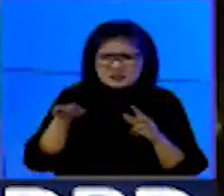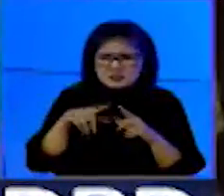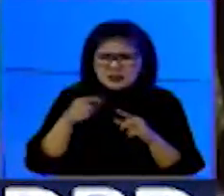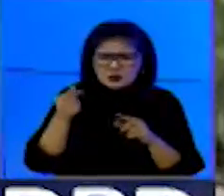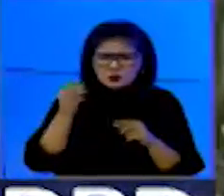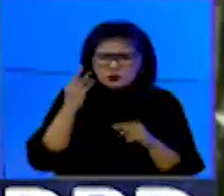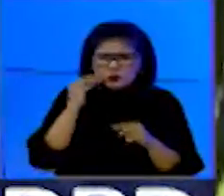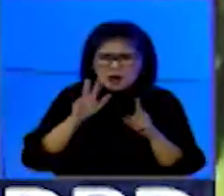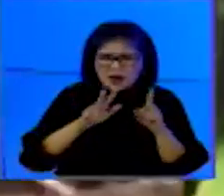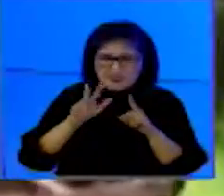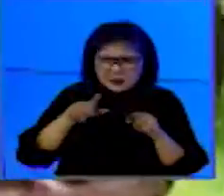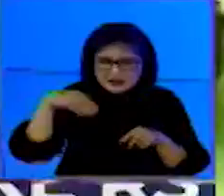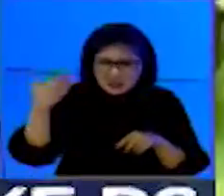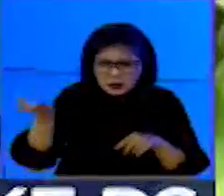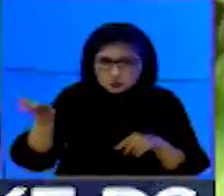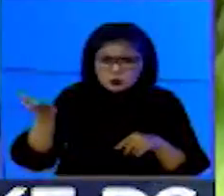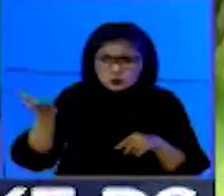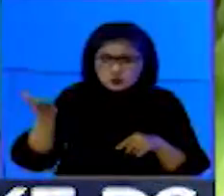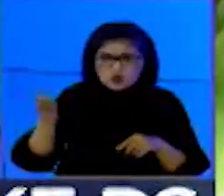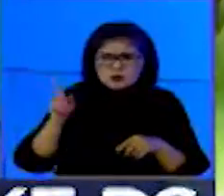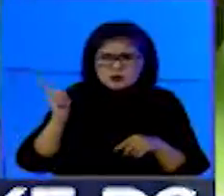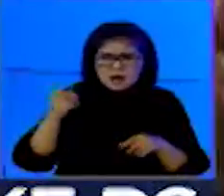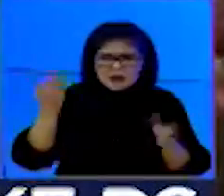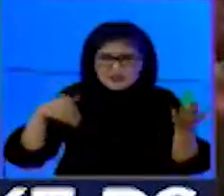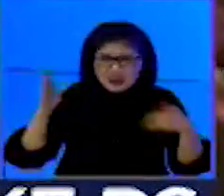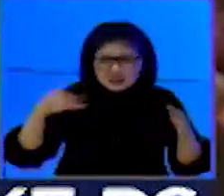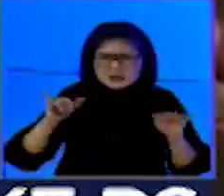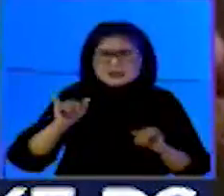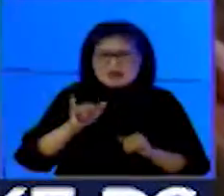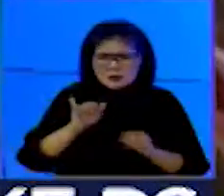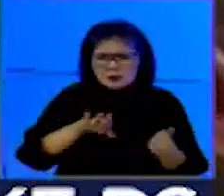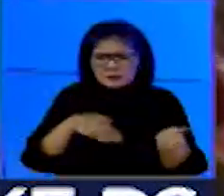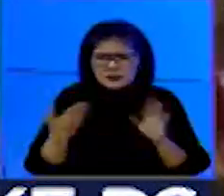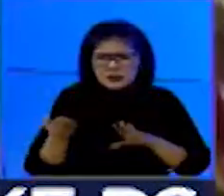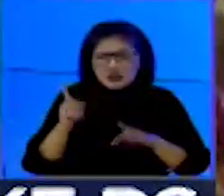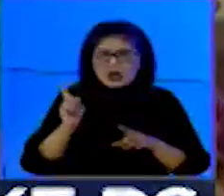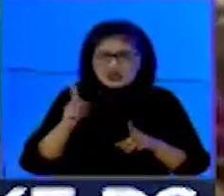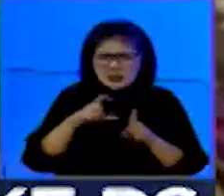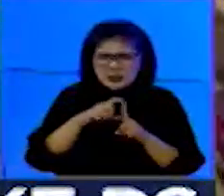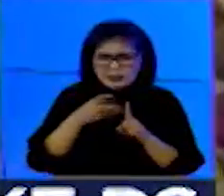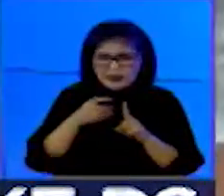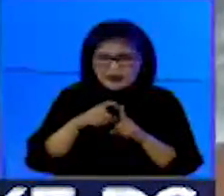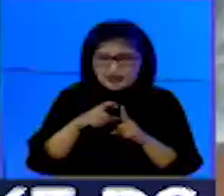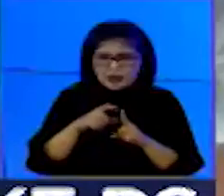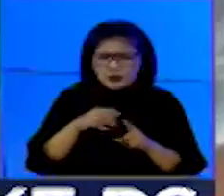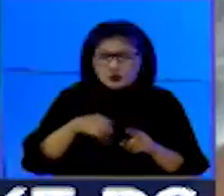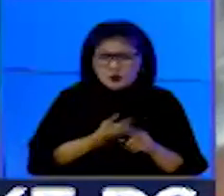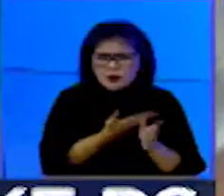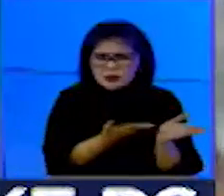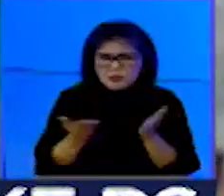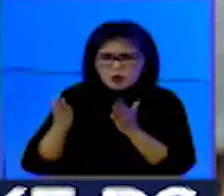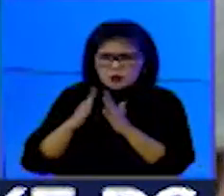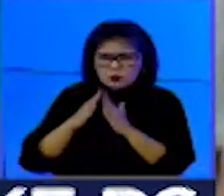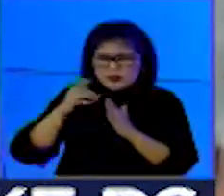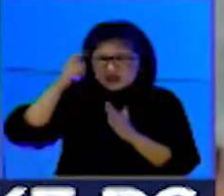Desa Balu, Kecamatan Negara Jemberana, Bali juga meninggal karena DBD. Korban dibawa ke rumah sakit dalam kondisi syok dengan